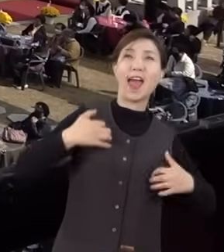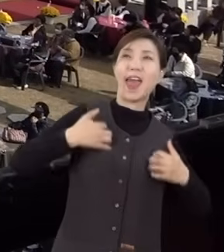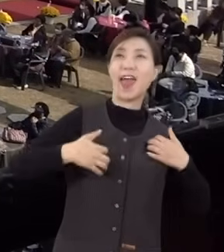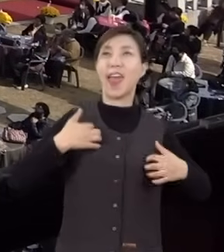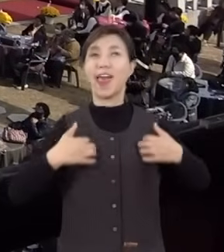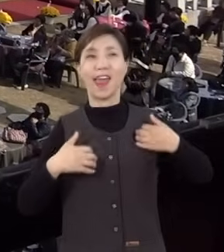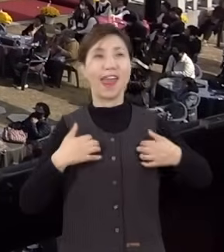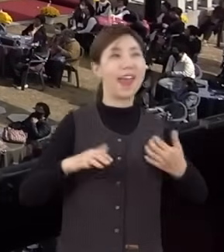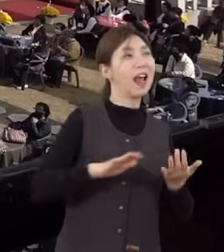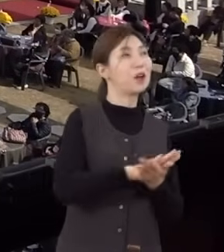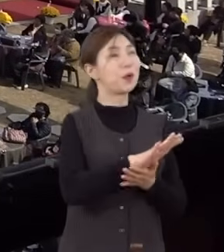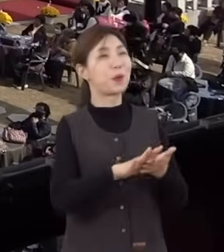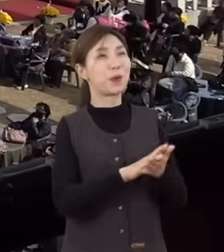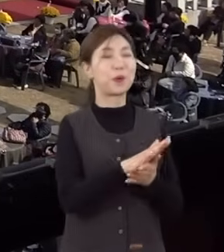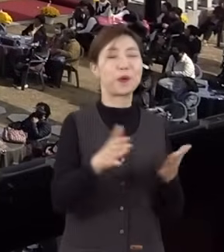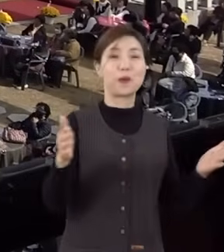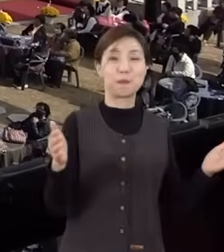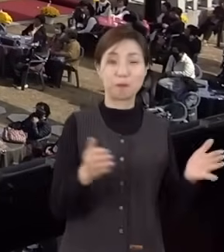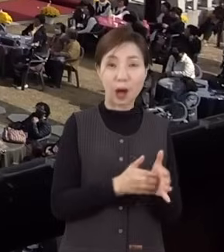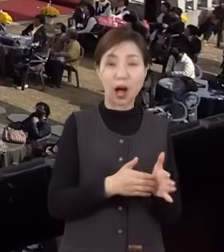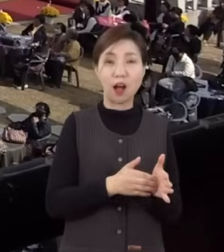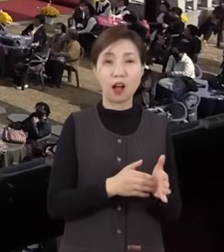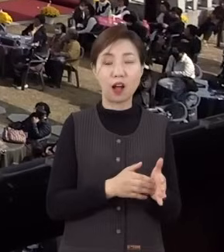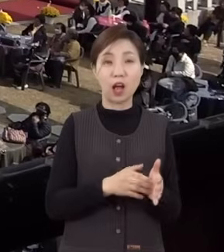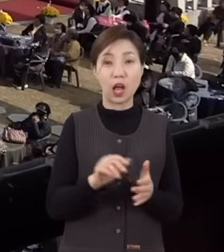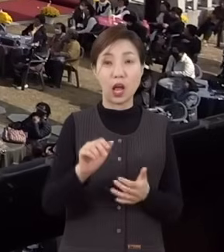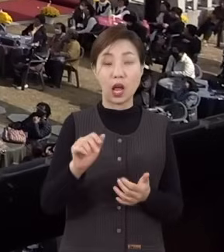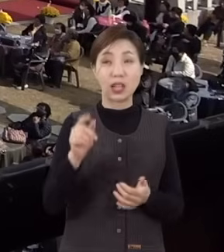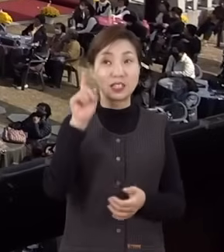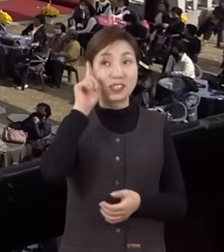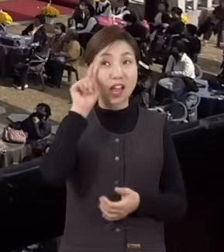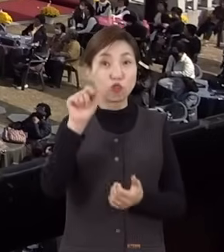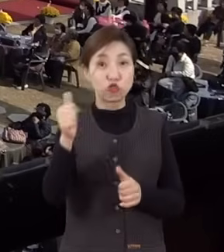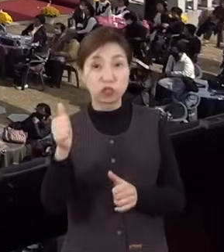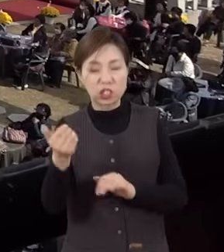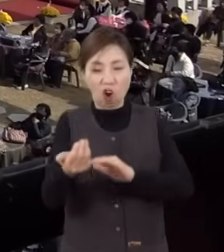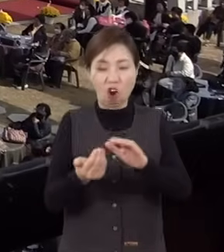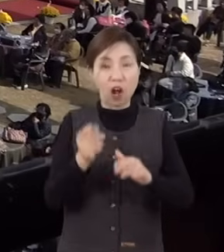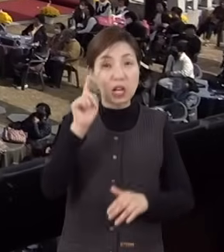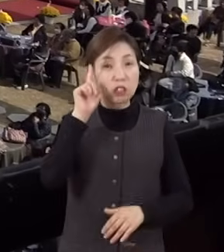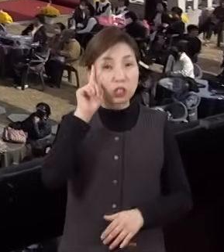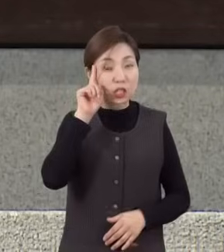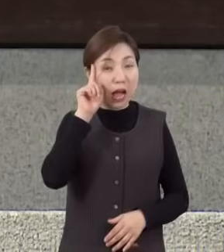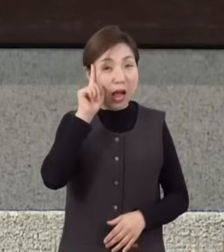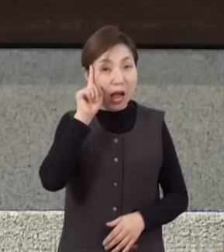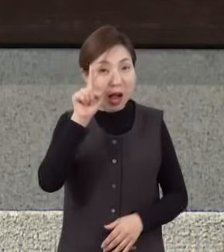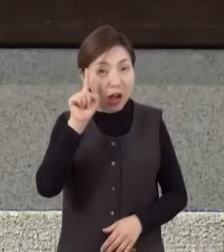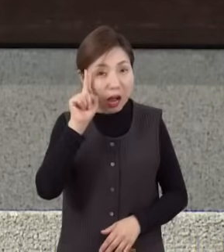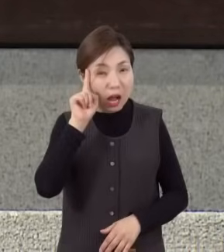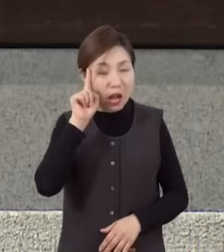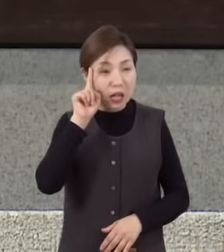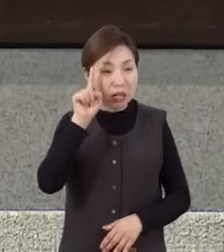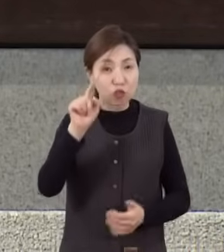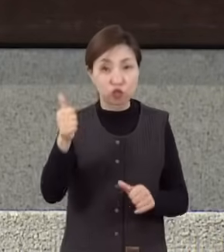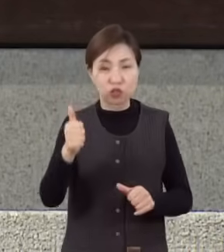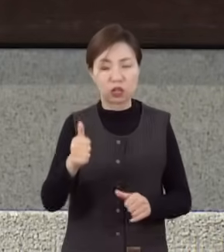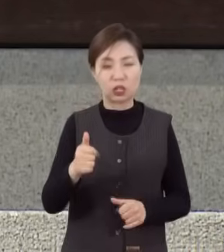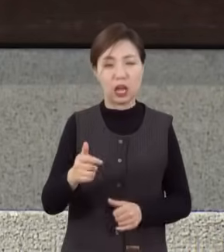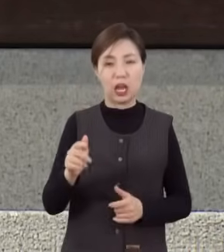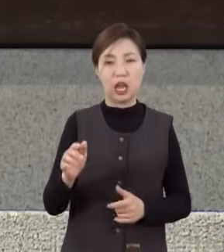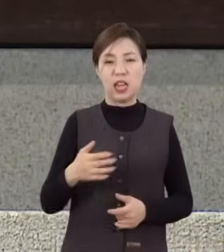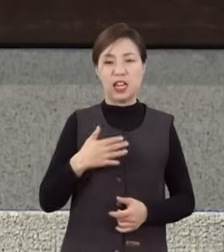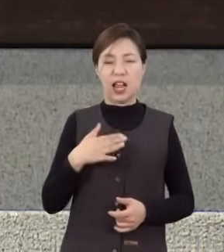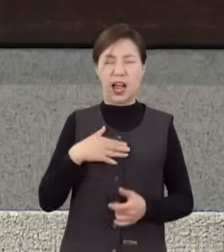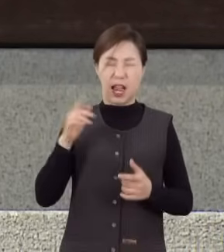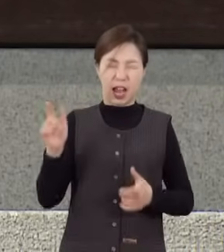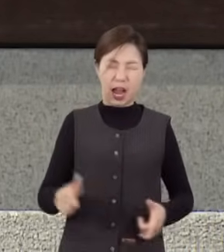아주 혀 빠지게 놀다가 마지막 하루 앞두고, 죽을 날 하루 앞두고 뭐 했어요? 머리 깎고 출가해서 딱